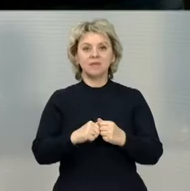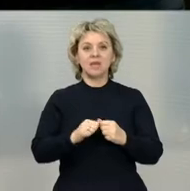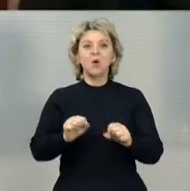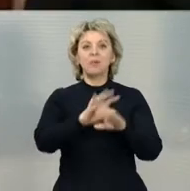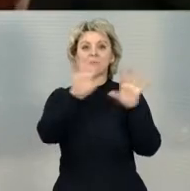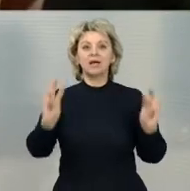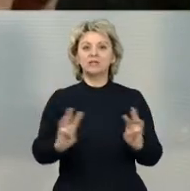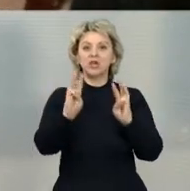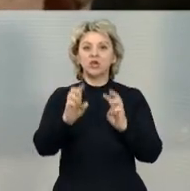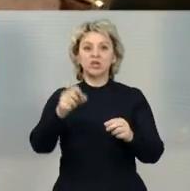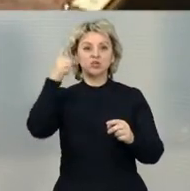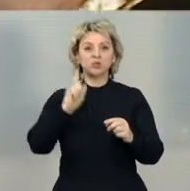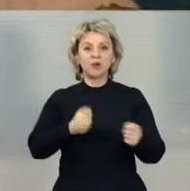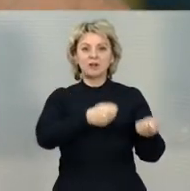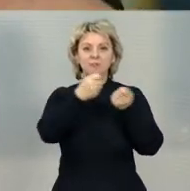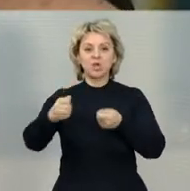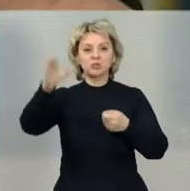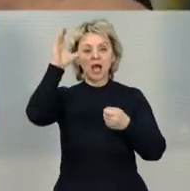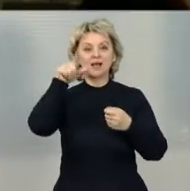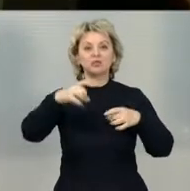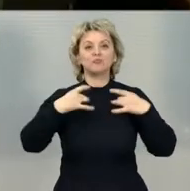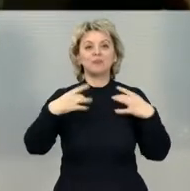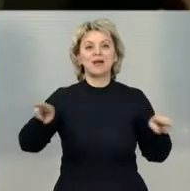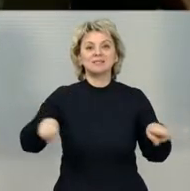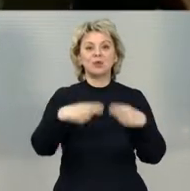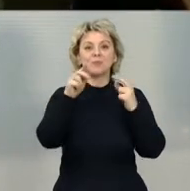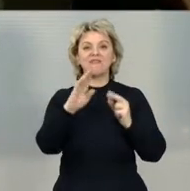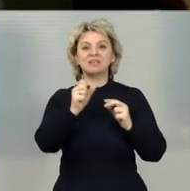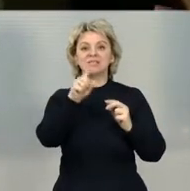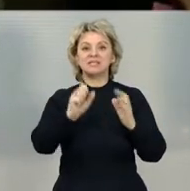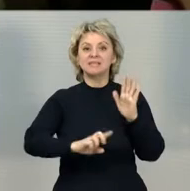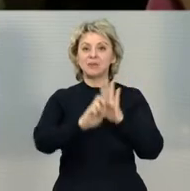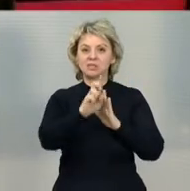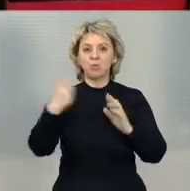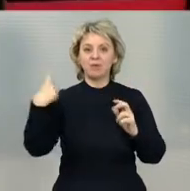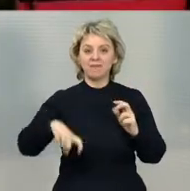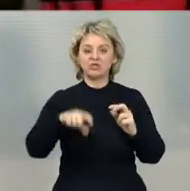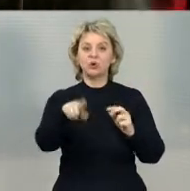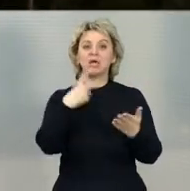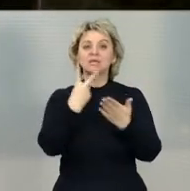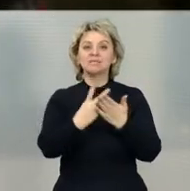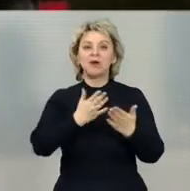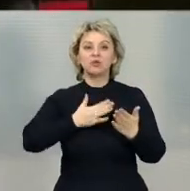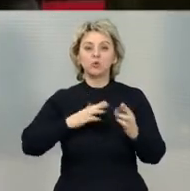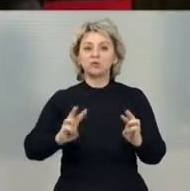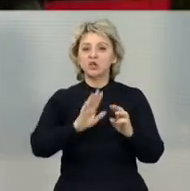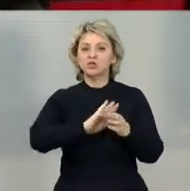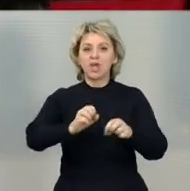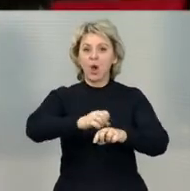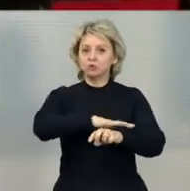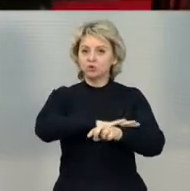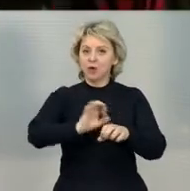Благодатный огонь из Иерусалима привез академик. Праздник Пасхи в Вознесенском соборе Новочеркасска. Смотрю, и наши свечи не